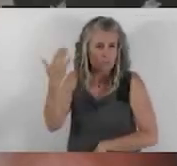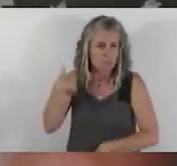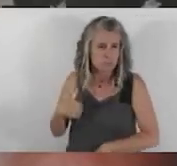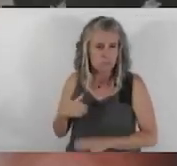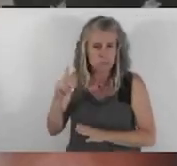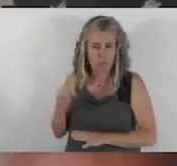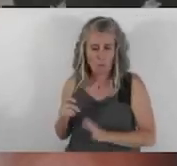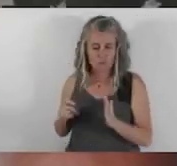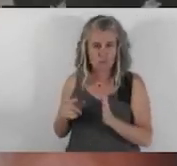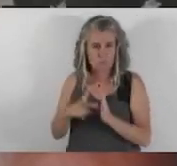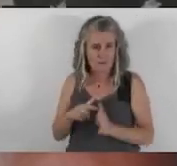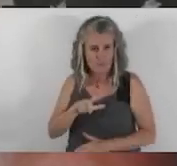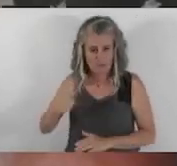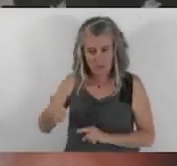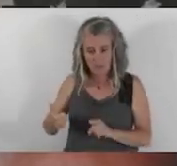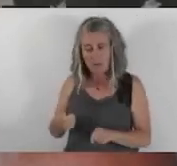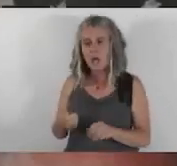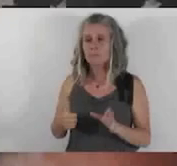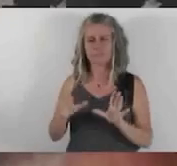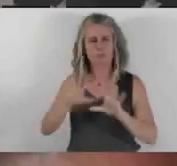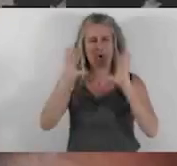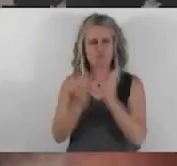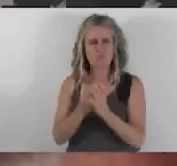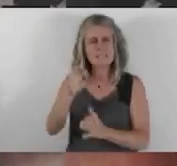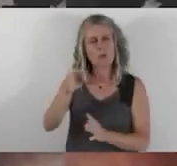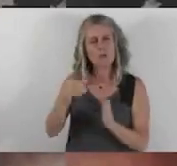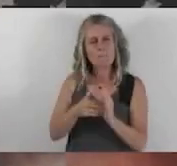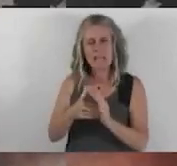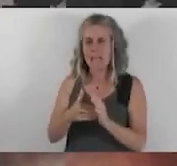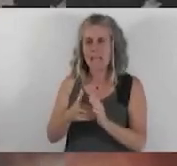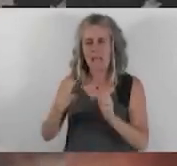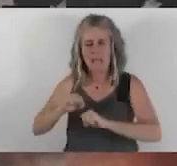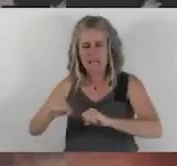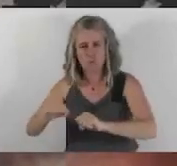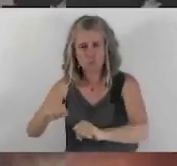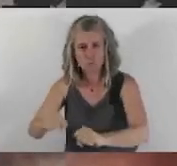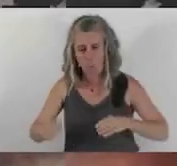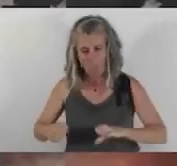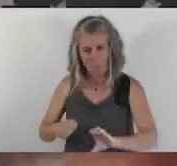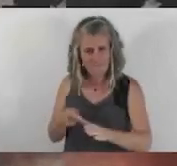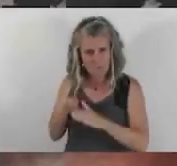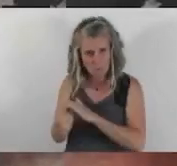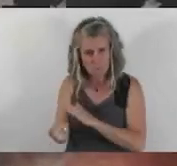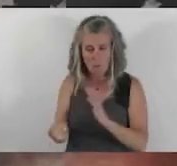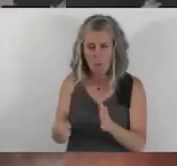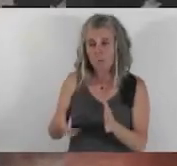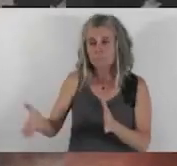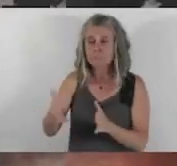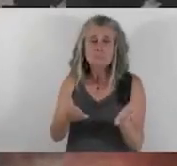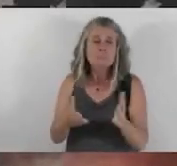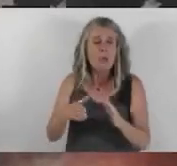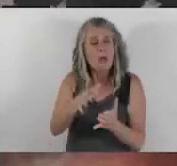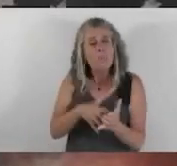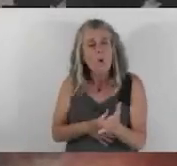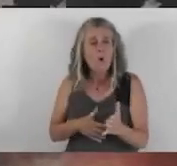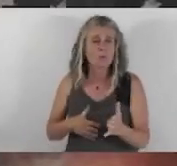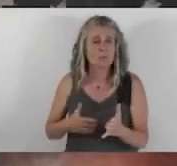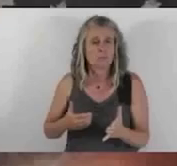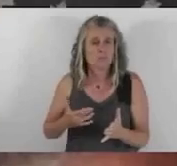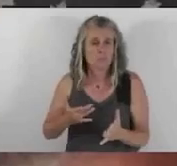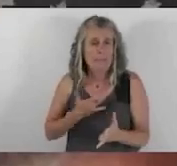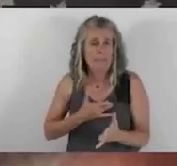2021. 57 actions financées pour un montant de 885 000 euros suite à des appels à manifestation d'intérêt sur des thématiques qui